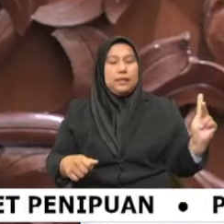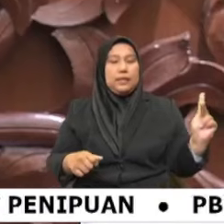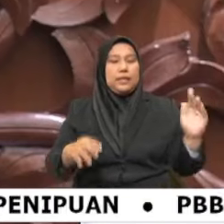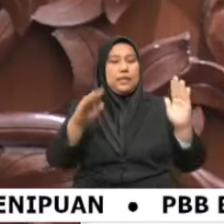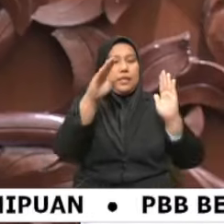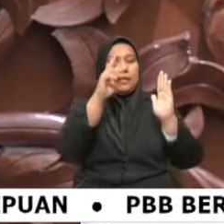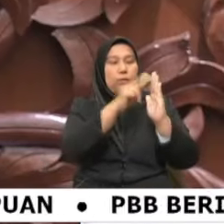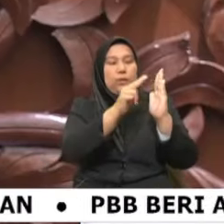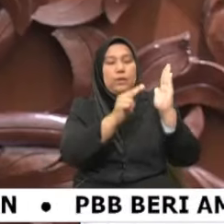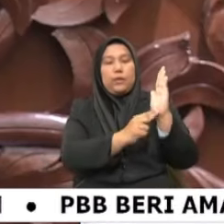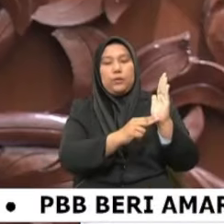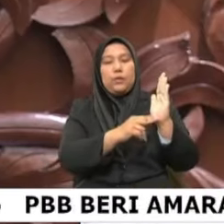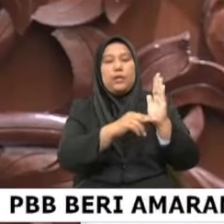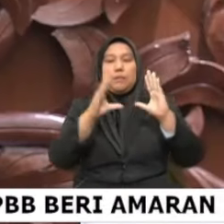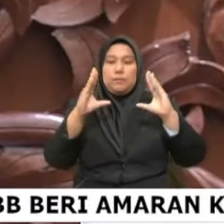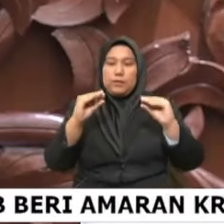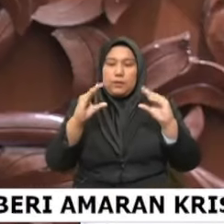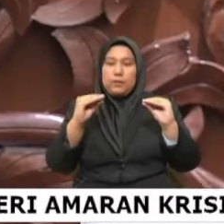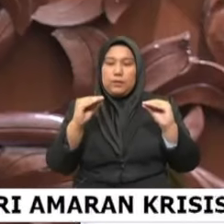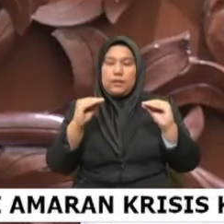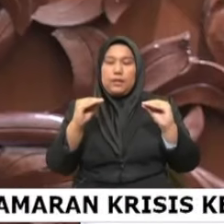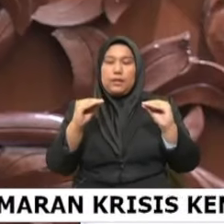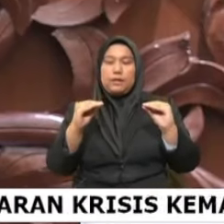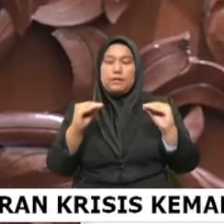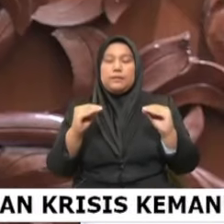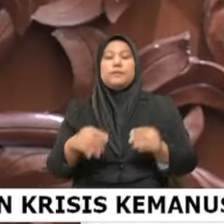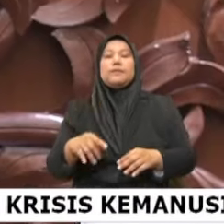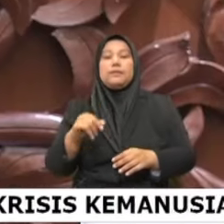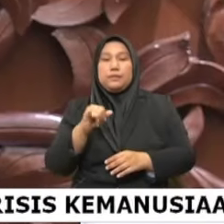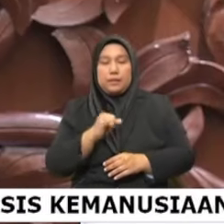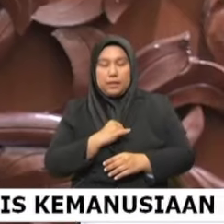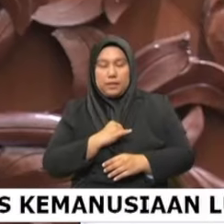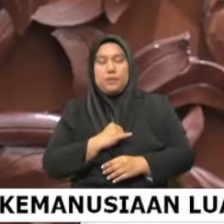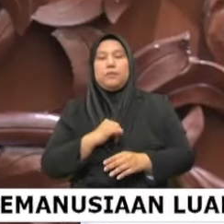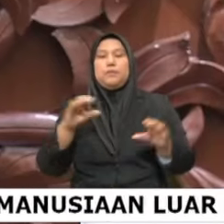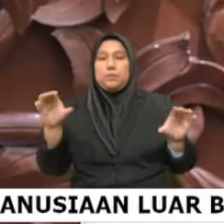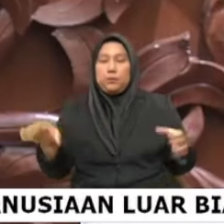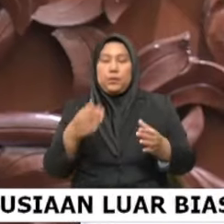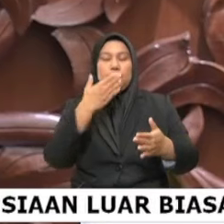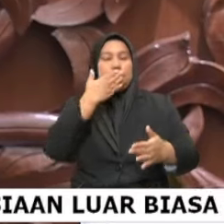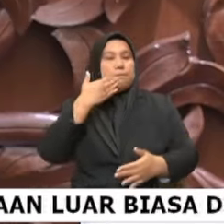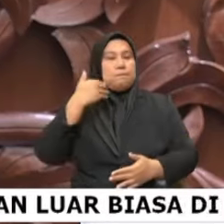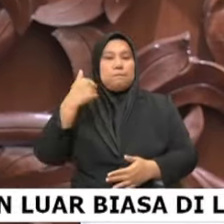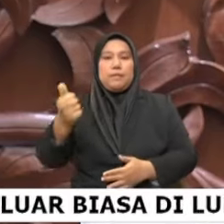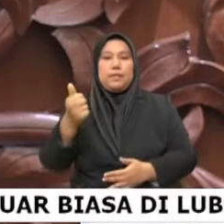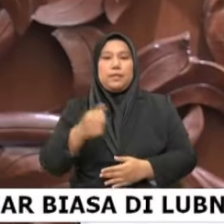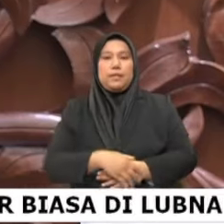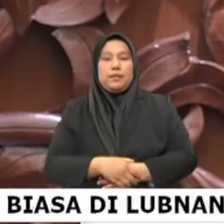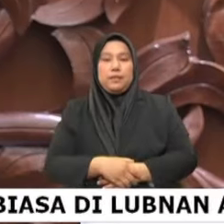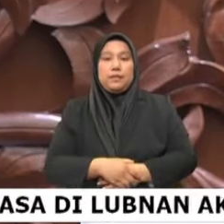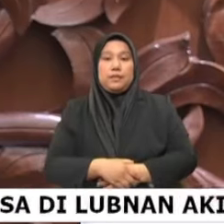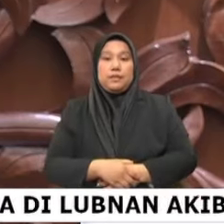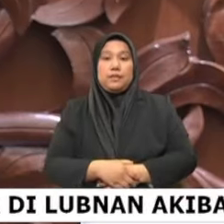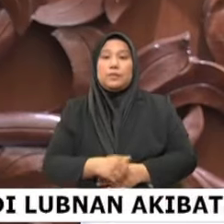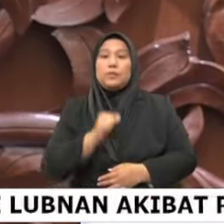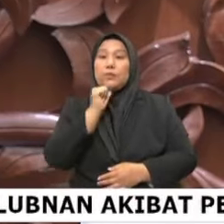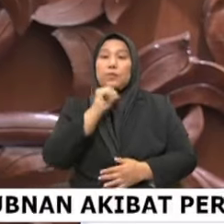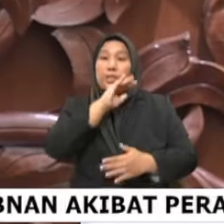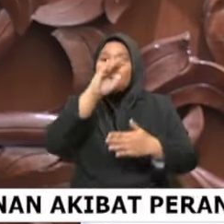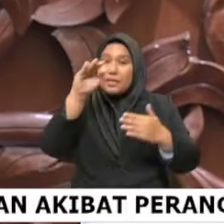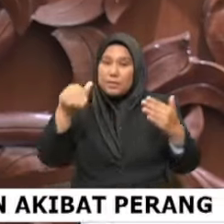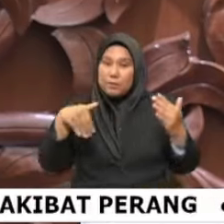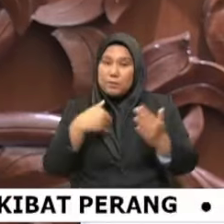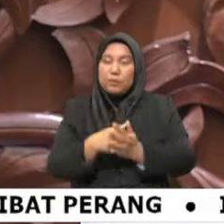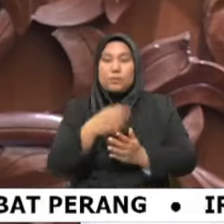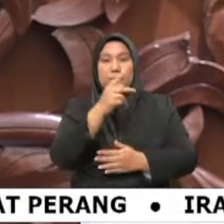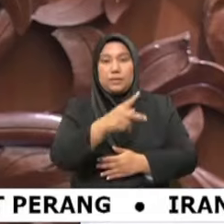akan gunakan kedudukan saya sebaik mungkin. Cuma yang saya minta supaya tidak semua perkara itu mesti saya